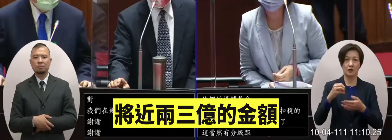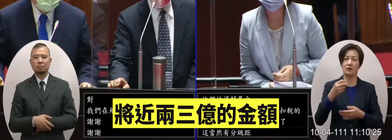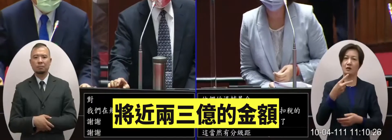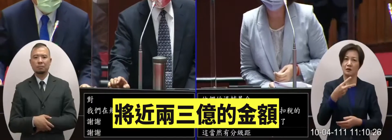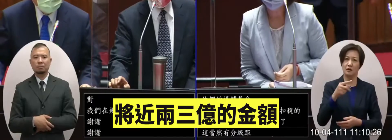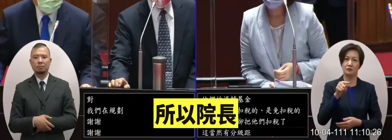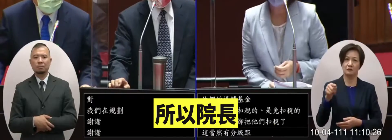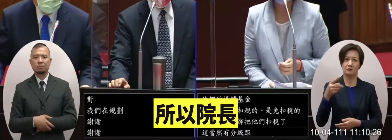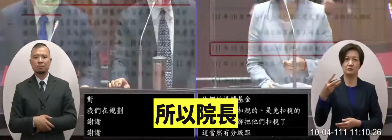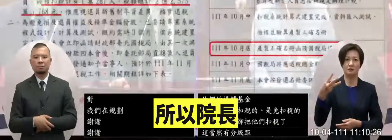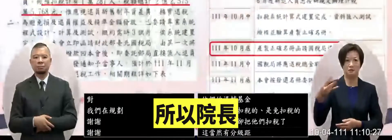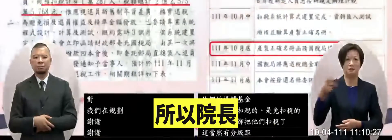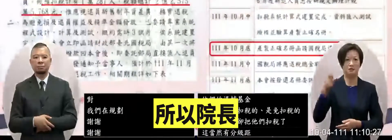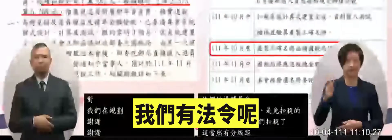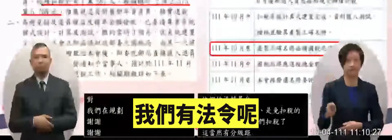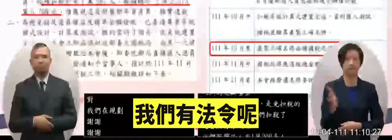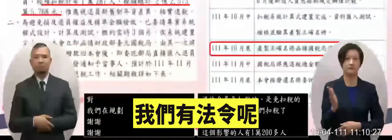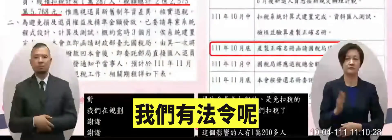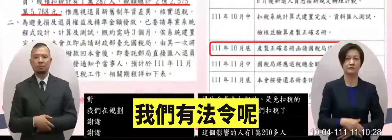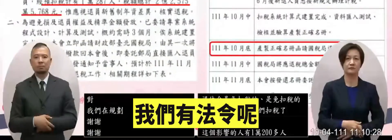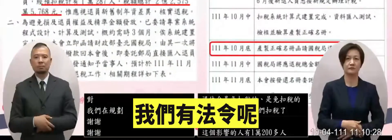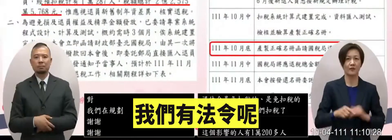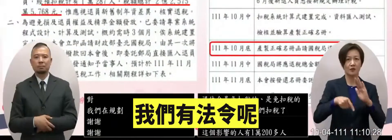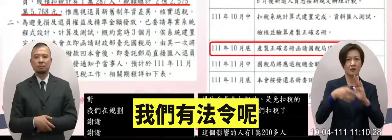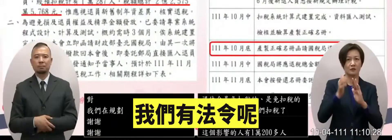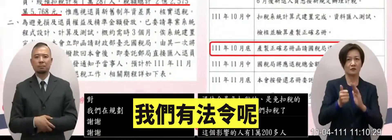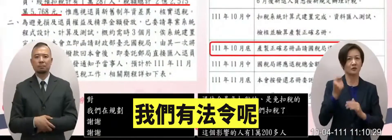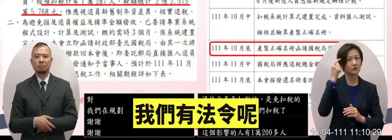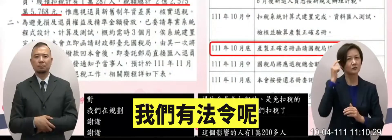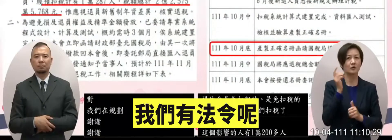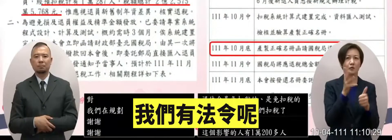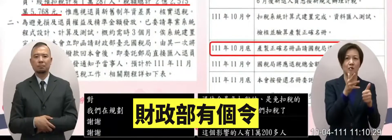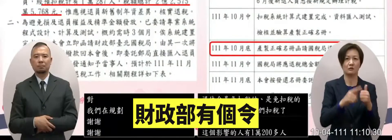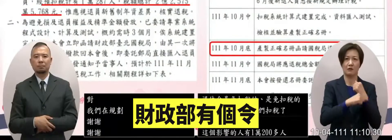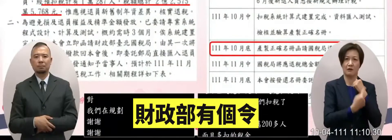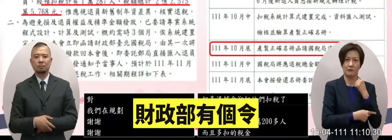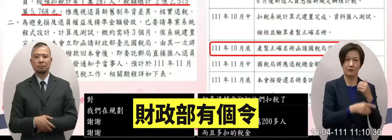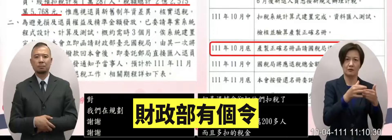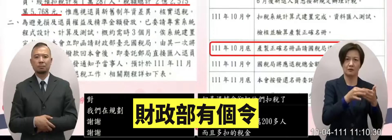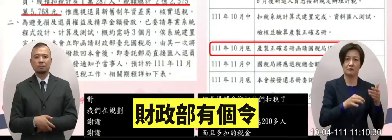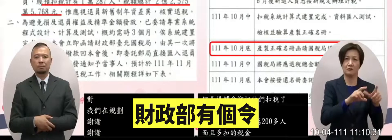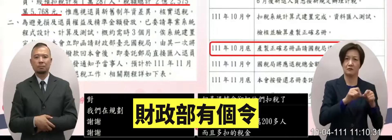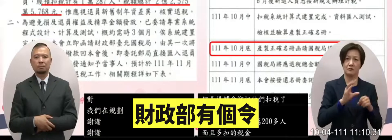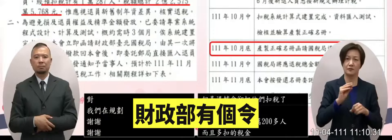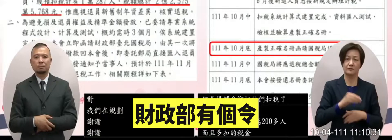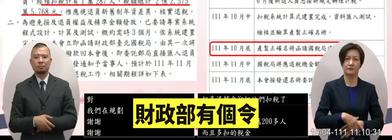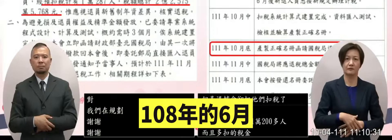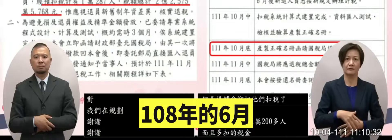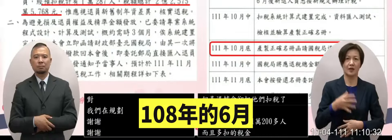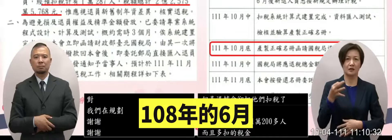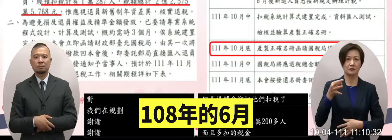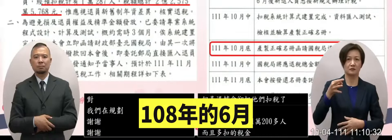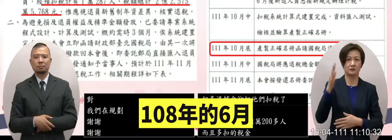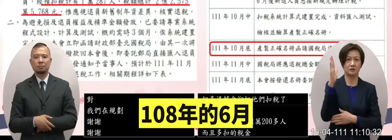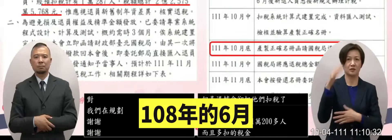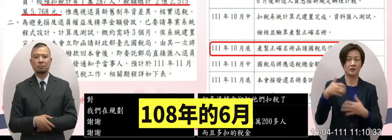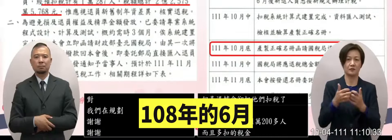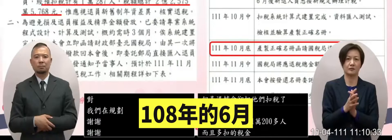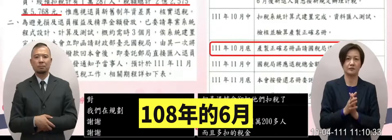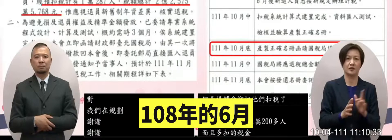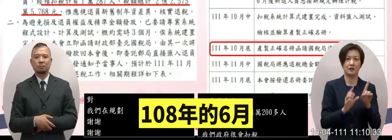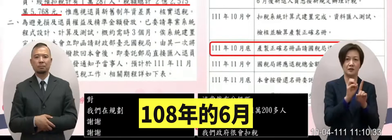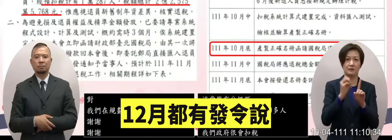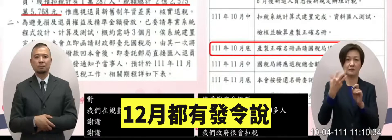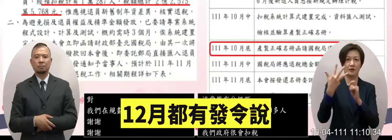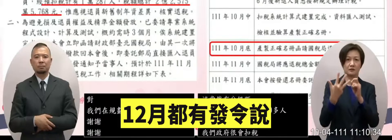2-3亿的金额。所以院长，我们有法令呢，财政部有个令，108年